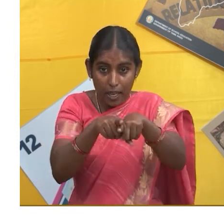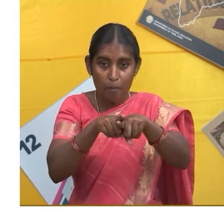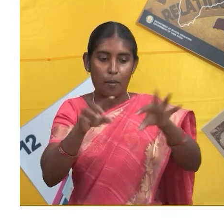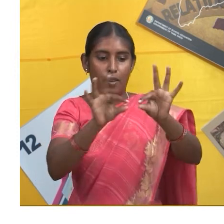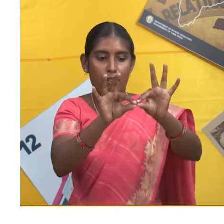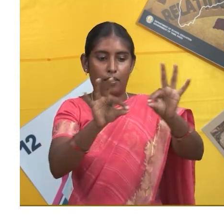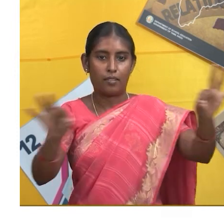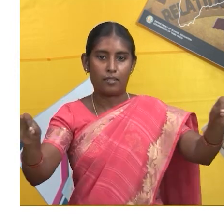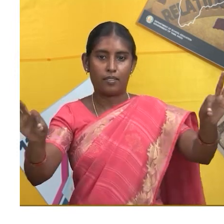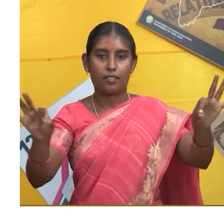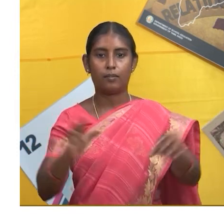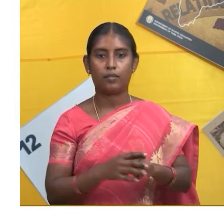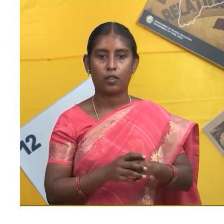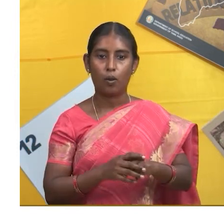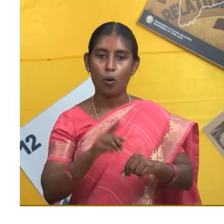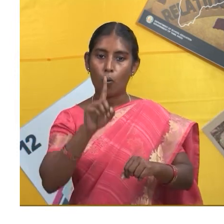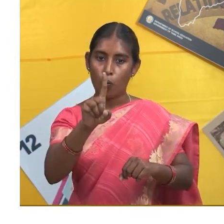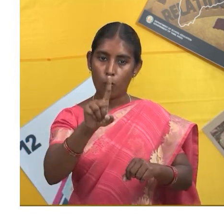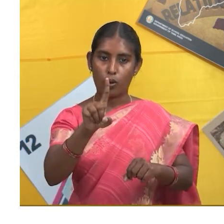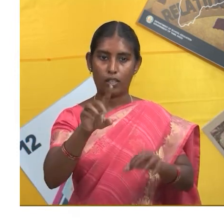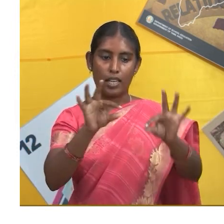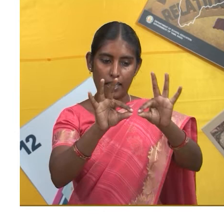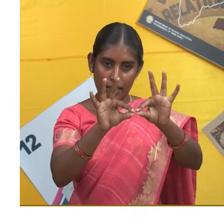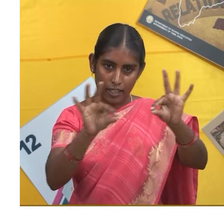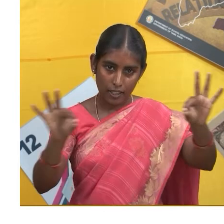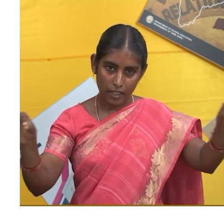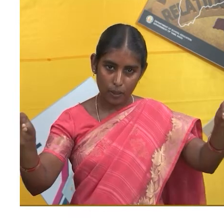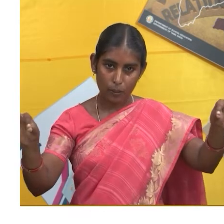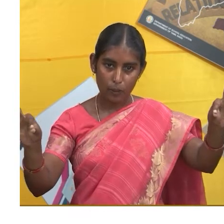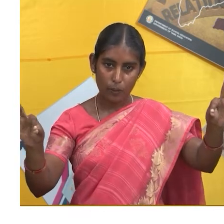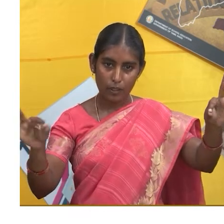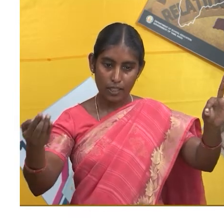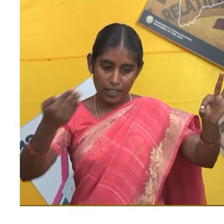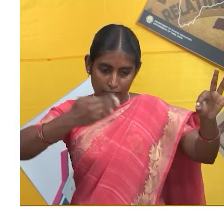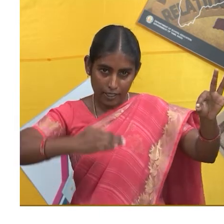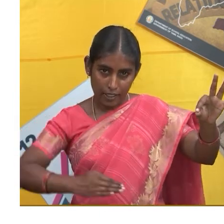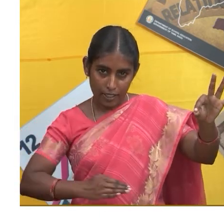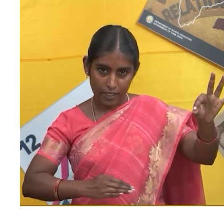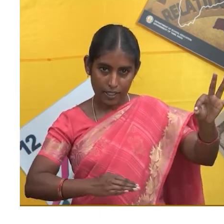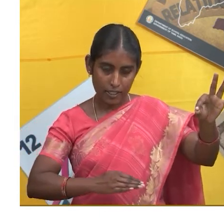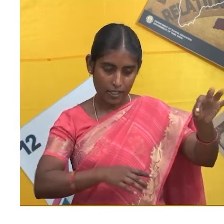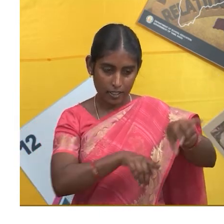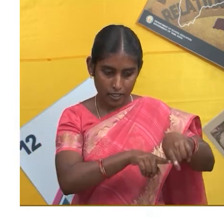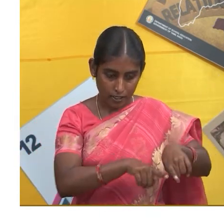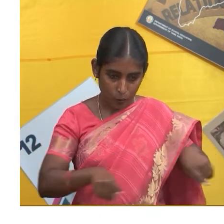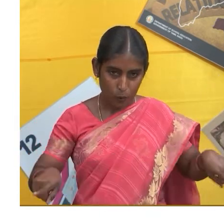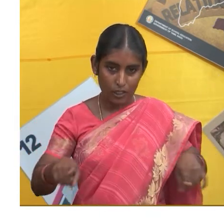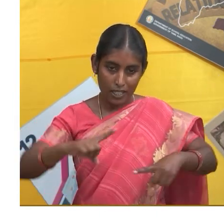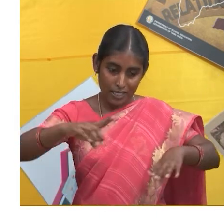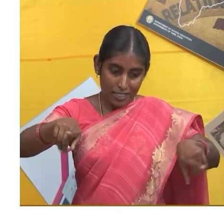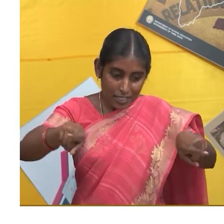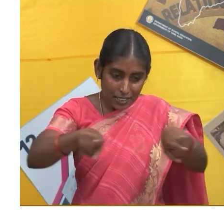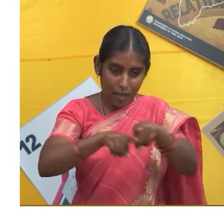கொண்டி குடந்தட்டை embr FCCடாக் குடங்கெarded்தில்ững ander ministry்கு தெட்டம் பனகித்தால்